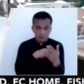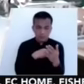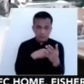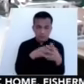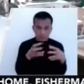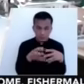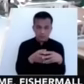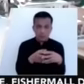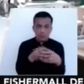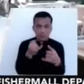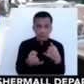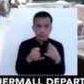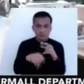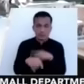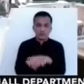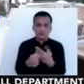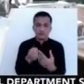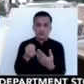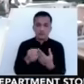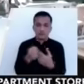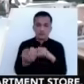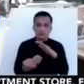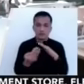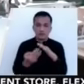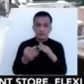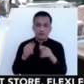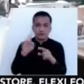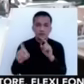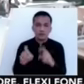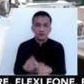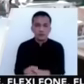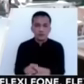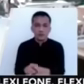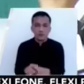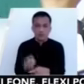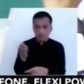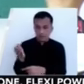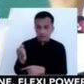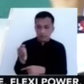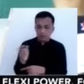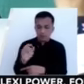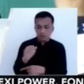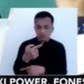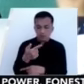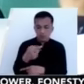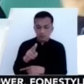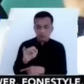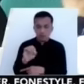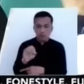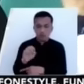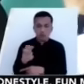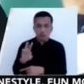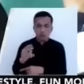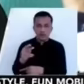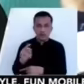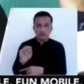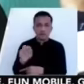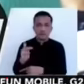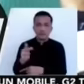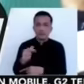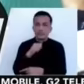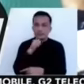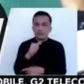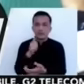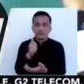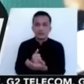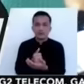very simple fundamental question. Ikaw ba si Guo Huaping? Hindi ko po kinoconfirm at may kaso